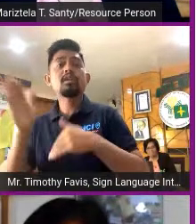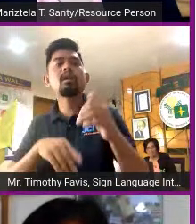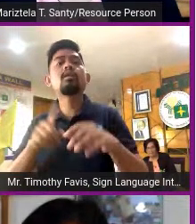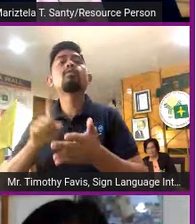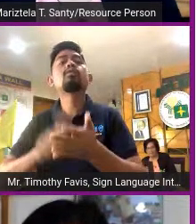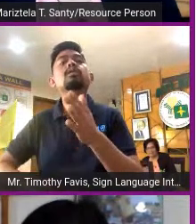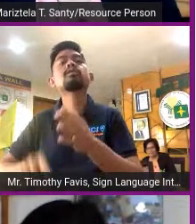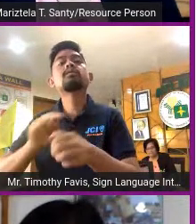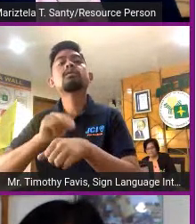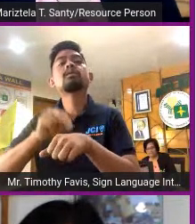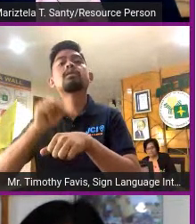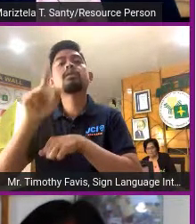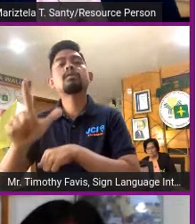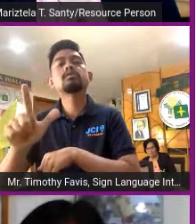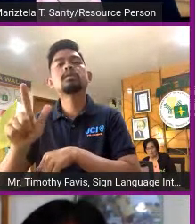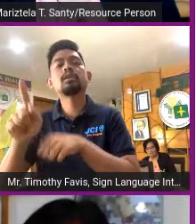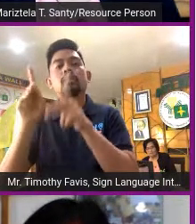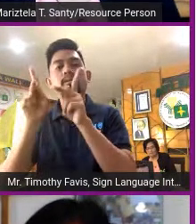person.